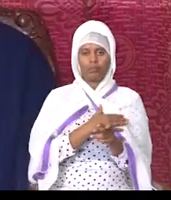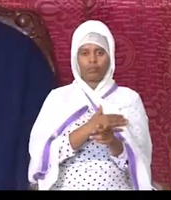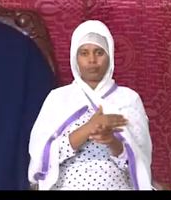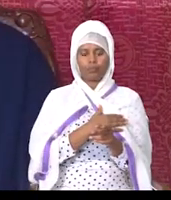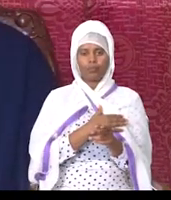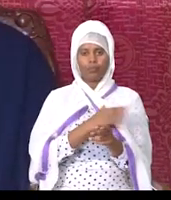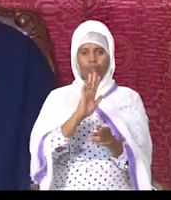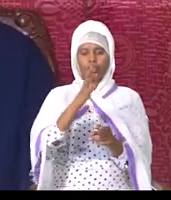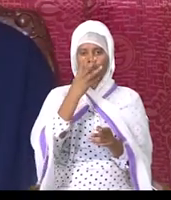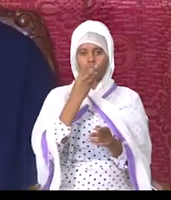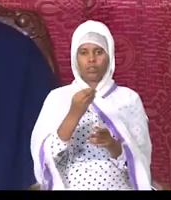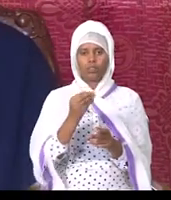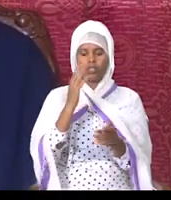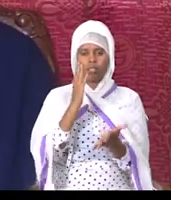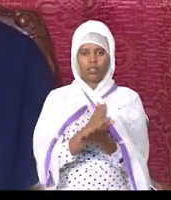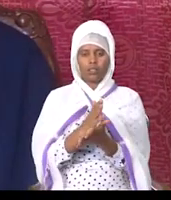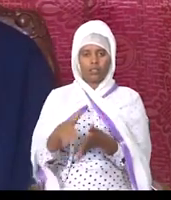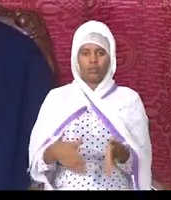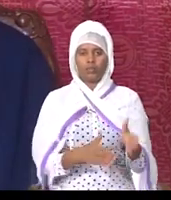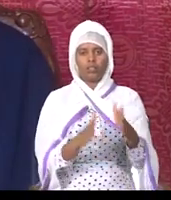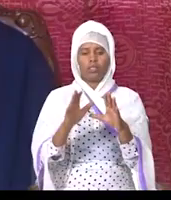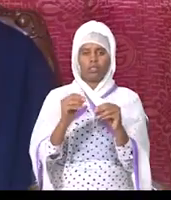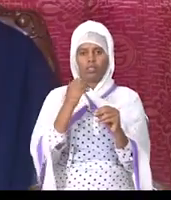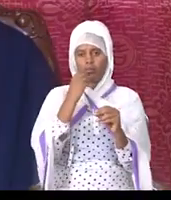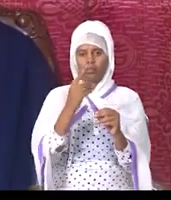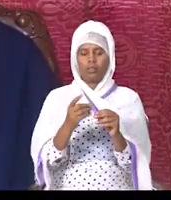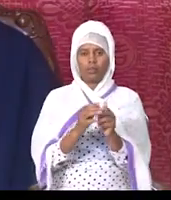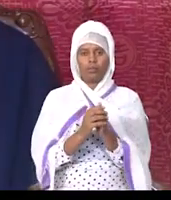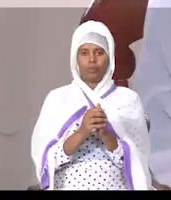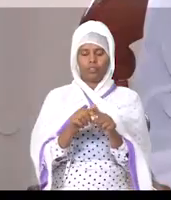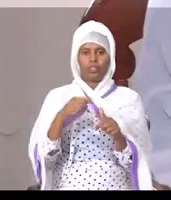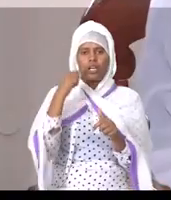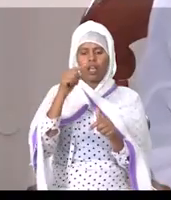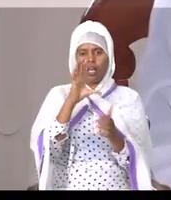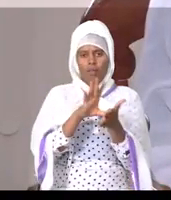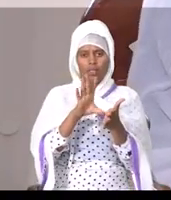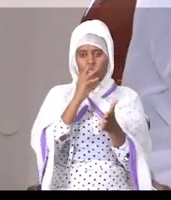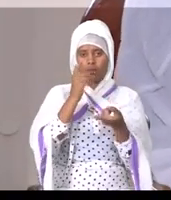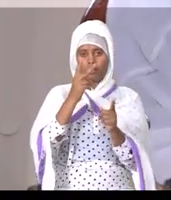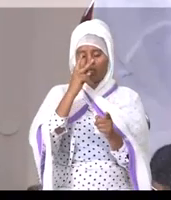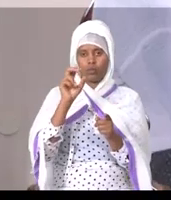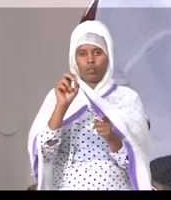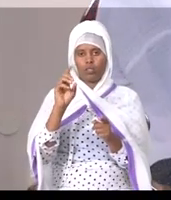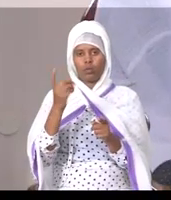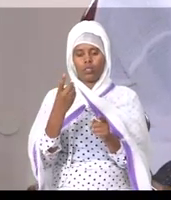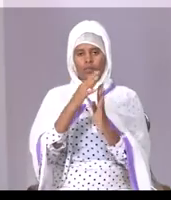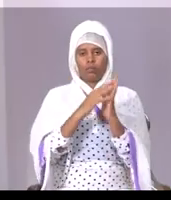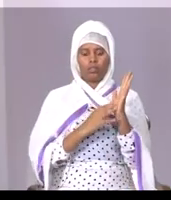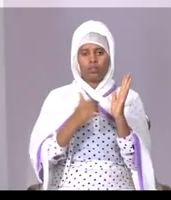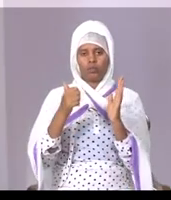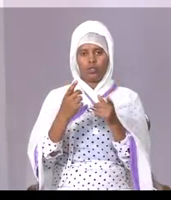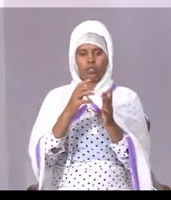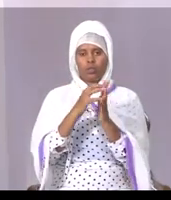ኣነ ናይ ህይወትን ሓቅን መገዲ እየ በለ ይብል ማለት እዩ ሕጂ ቃል ብቓል እውን ድሕር ኢና ኣብ ወንጌል ዮሃንስ